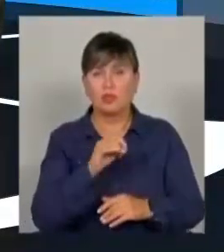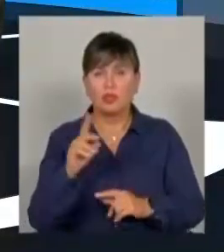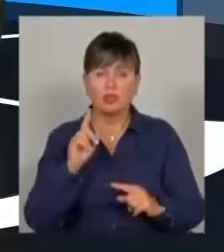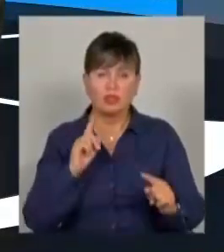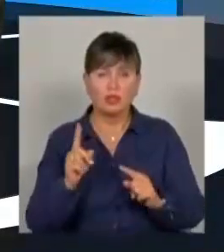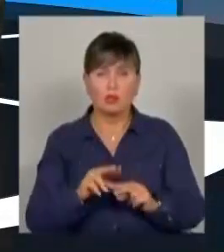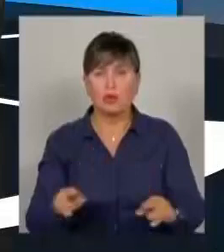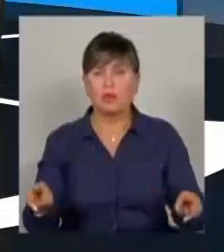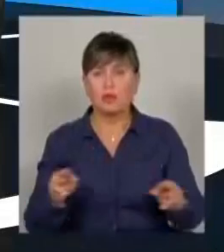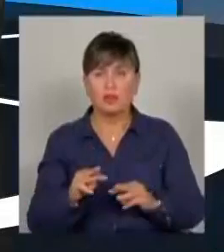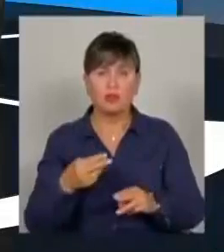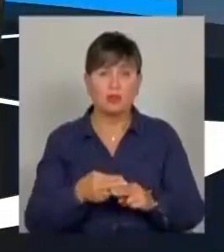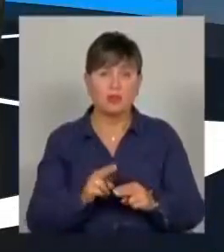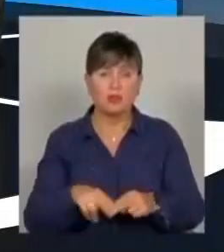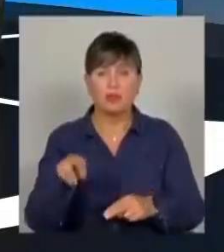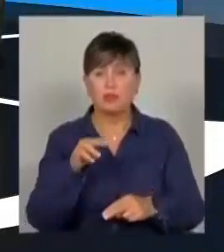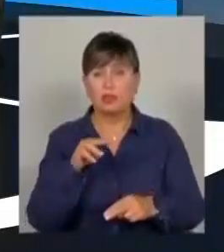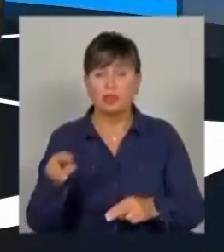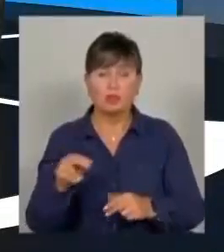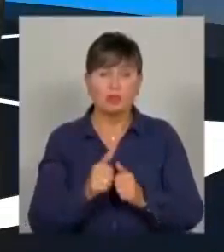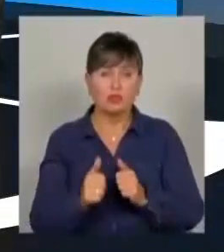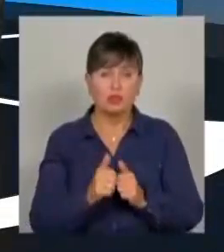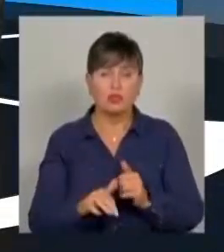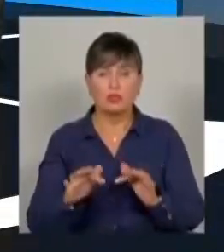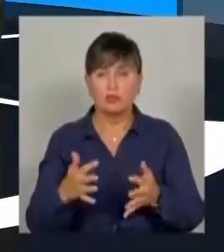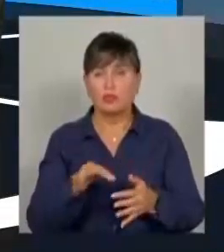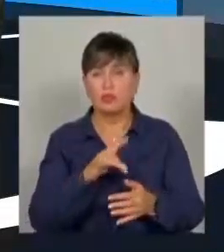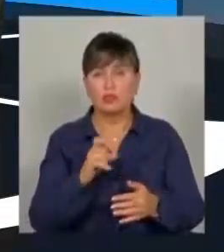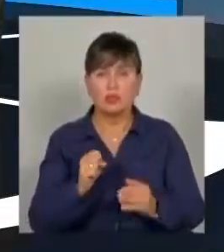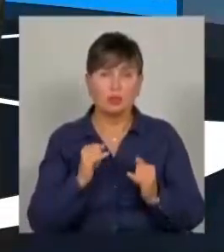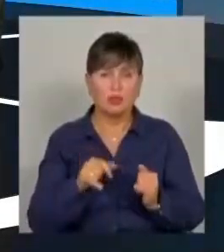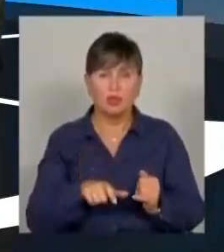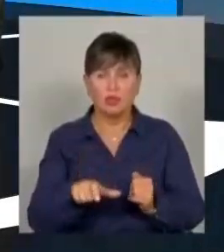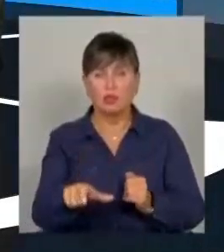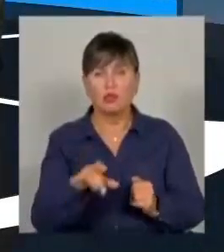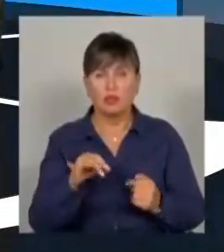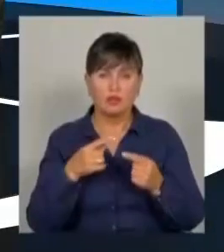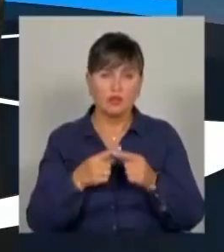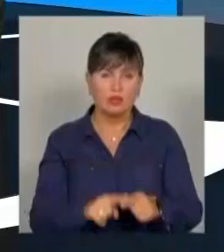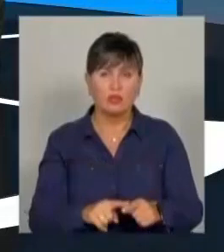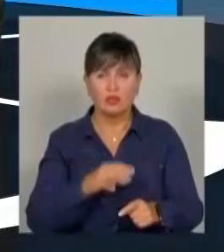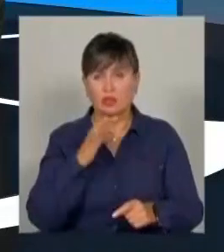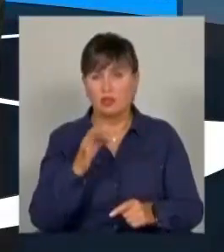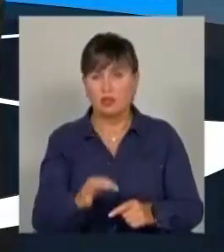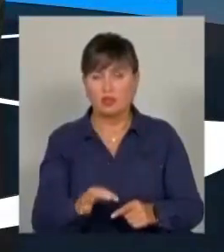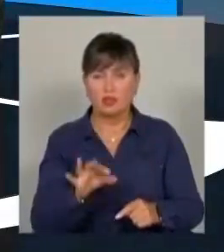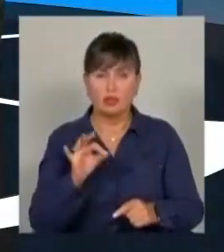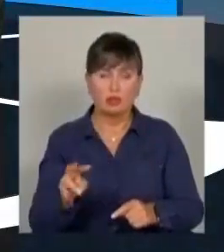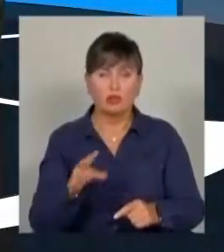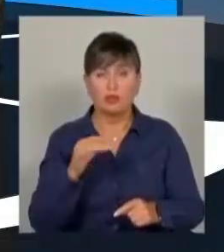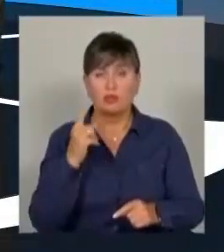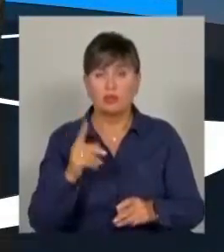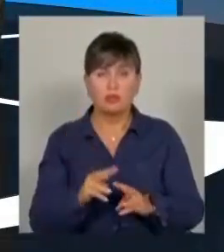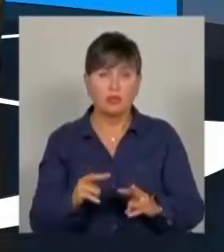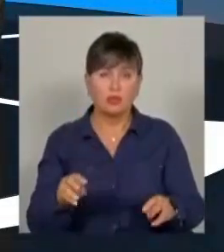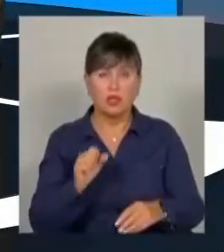заседании правительства. При этом ДТП чаще всего происходит из-за плохих дорог и инфраструктуры, отметил он. Между тем,